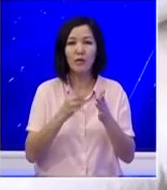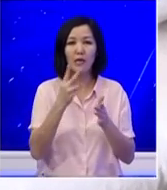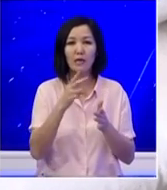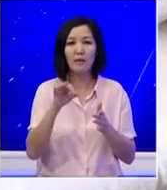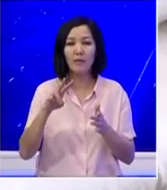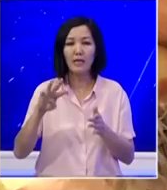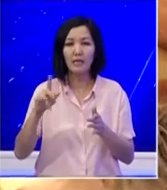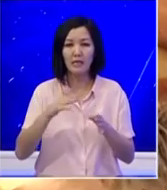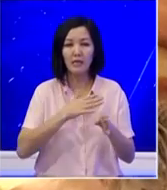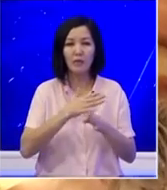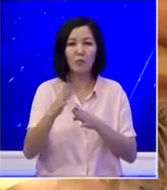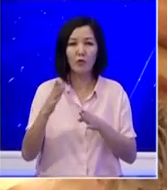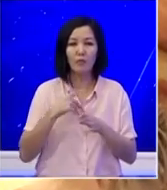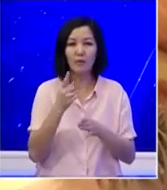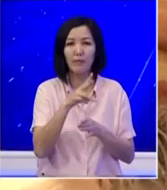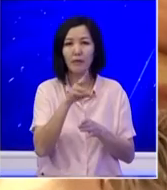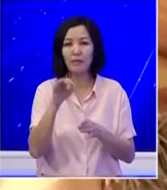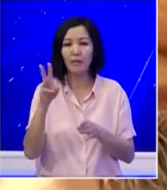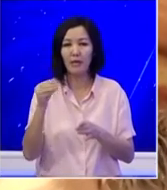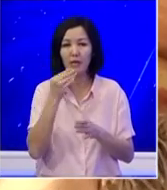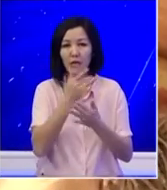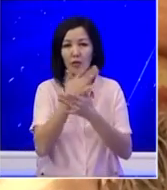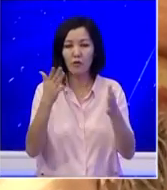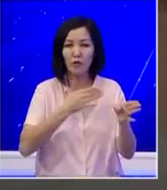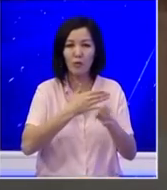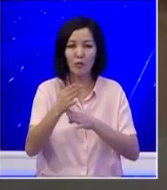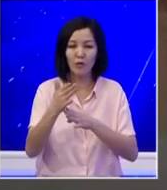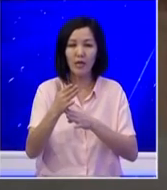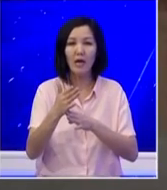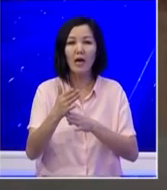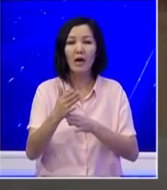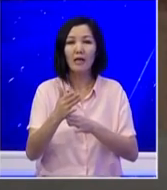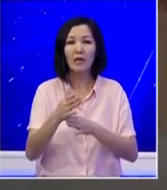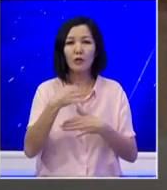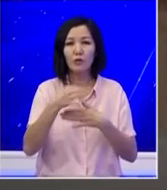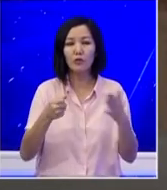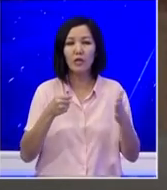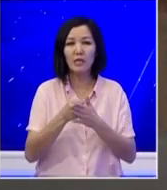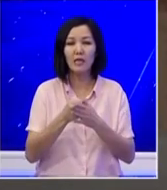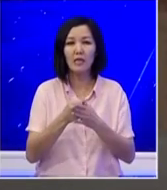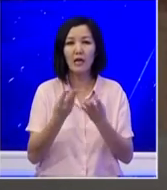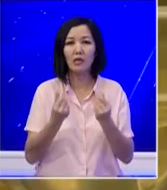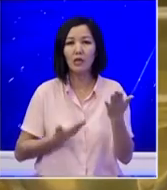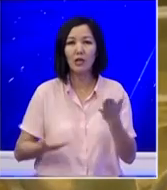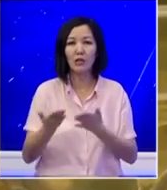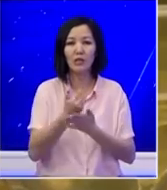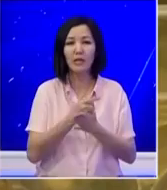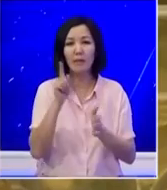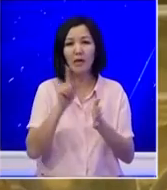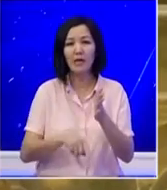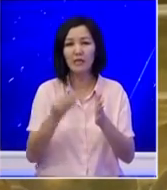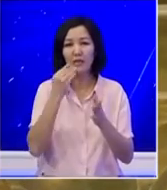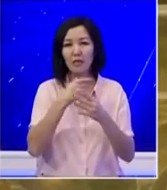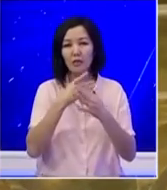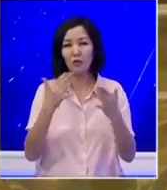миллиард теңге бөлініпті. 1 миллиарды тек азық-түлікке арналып отыр. Ол бойынша күзге дейін қор жиналып, арзандатылған азық сатып